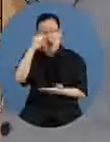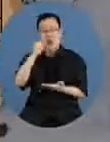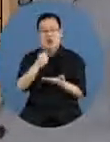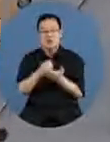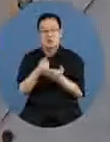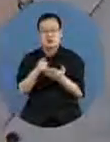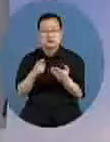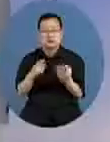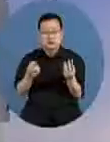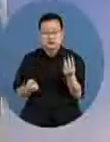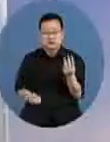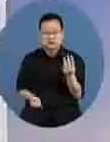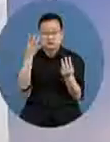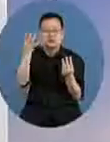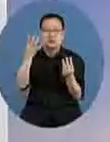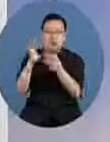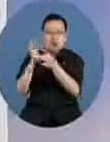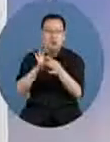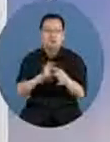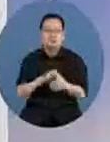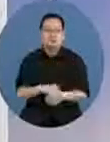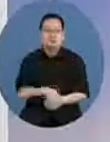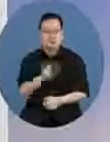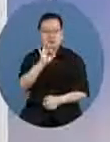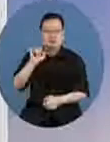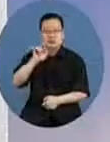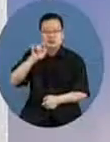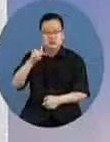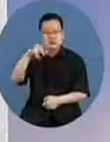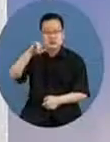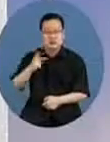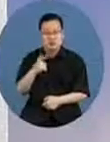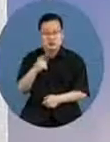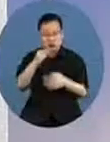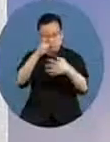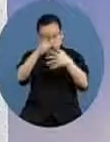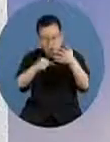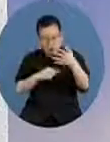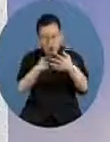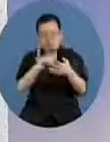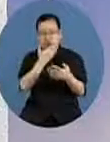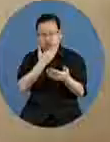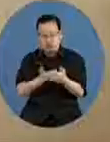3연승을 거둔 그런 바둑이 됐는데요. 이민진 5단의 그 수순의 묘를 보셨습니다.